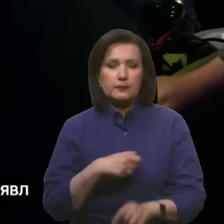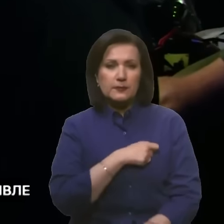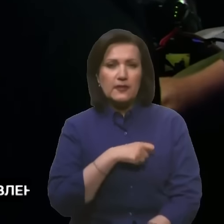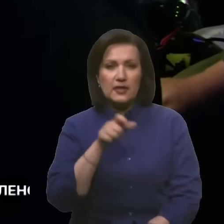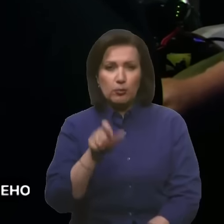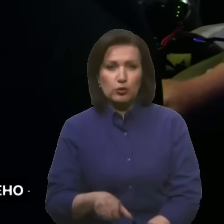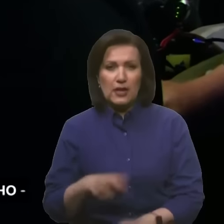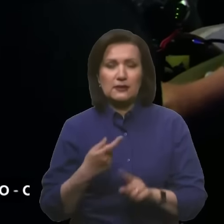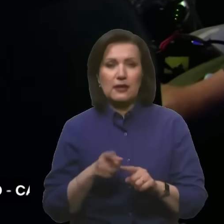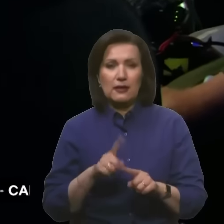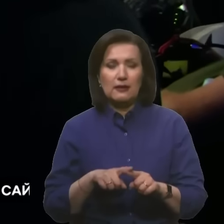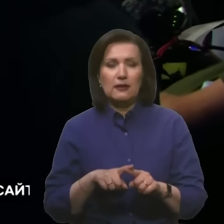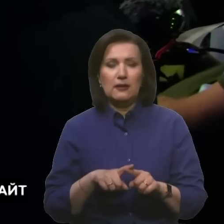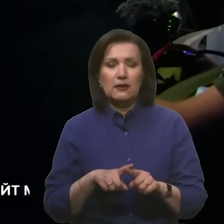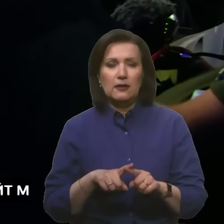депутат, який